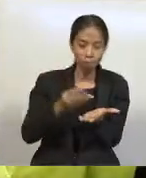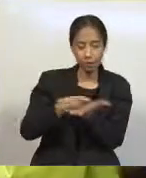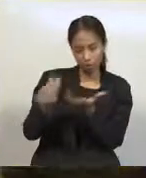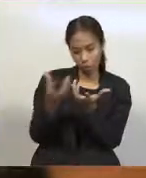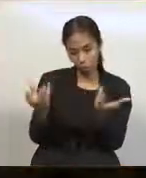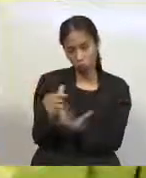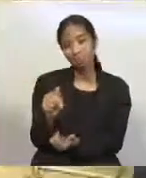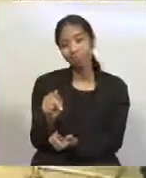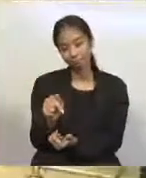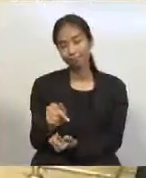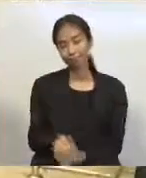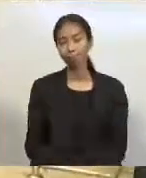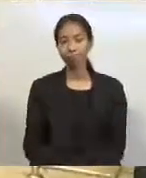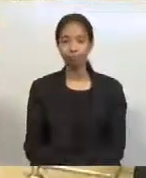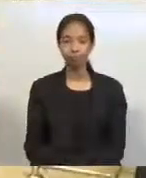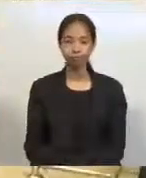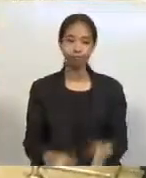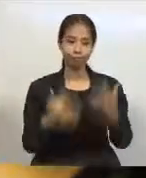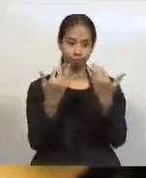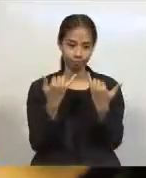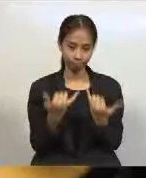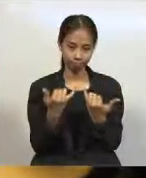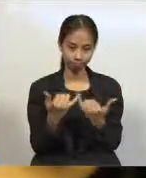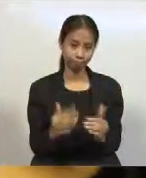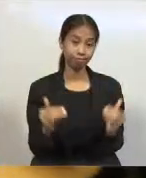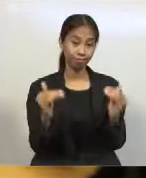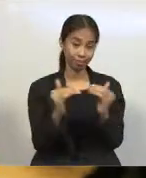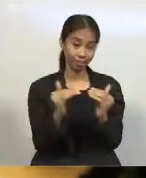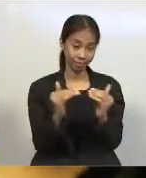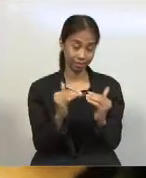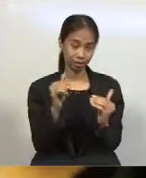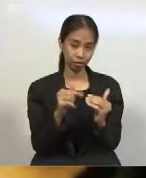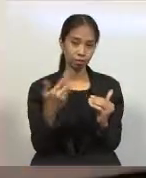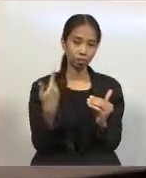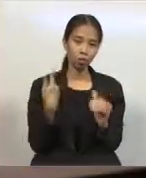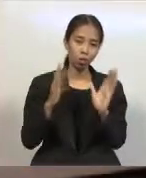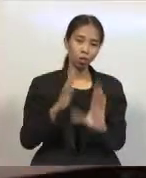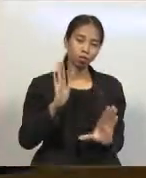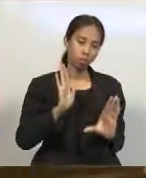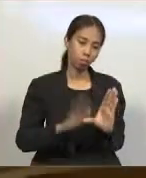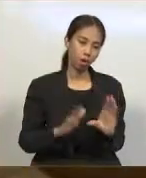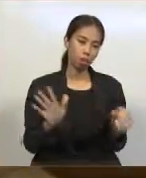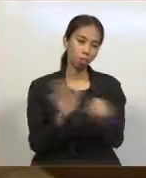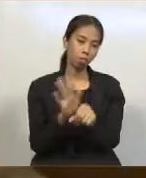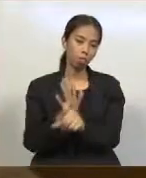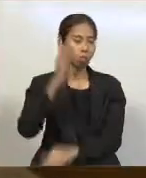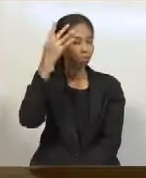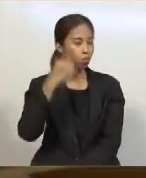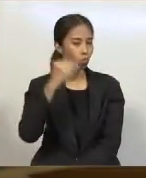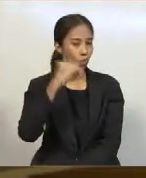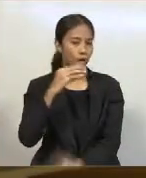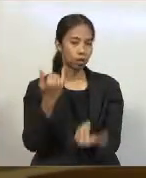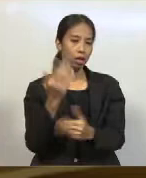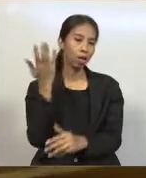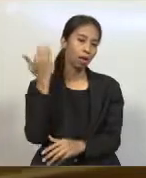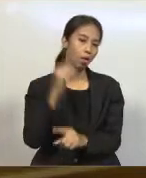วันค่ะทั้งนี้ในส่วนของการลงทะเบียนรับสิทธิ์มาตรการชิมช็อปใช้มีผู้ลงทะเบียนครบจำนวนทุกวันนะคะตั้งแ